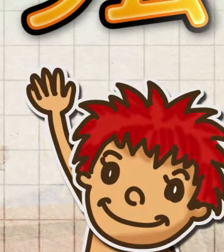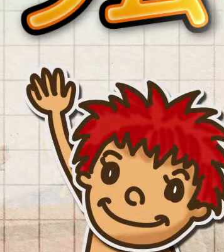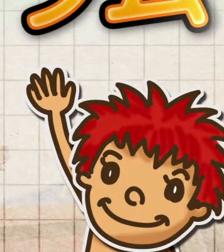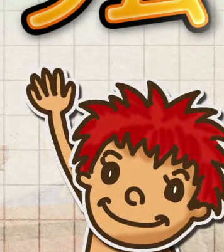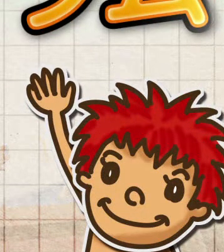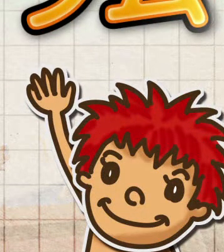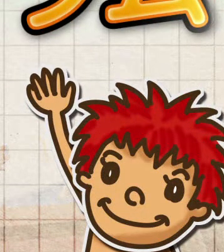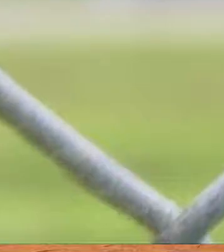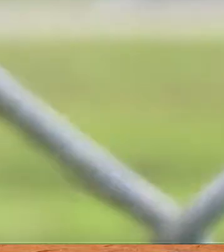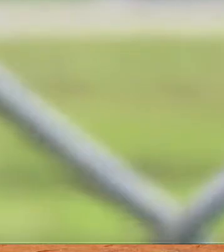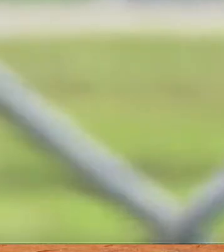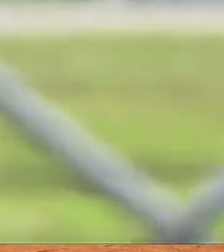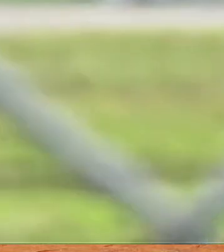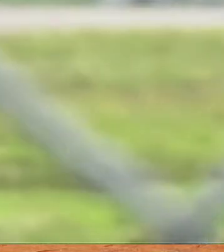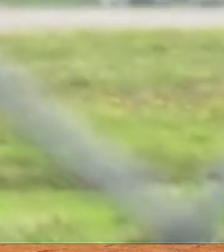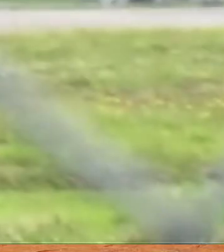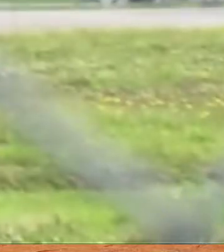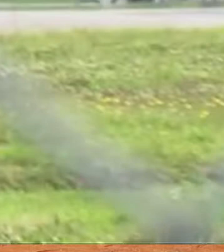ええええええ